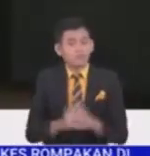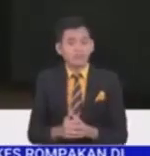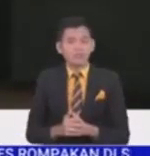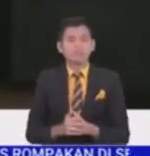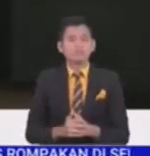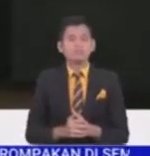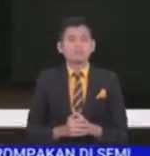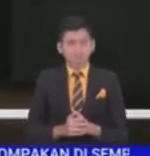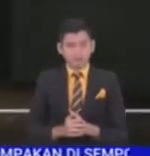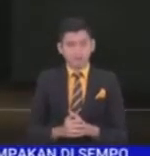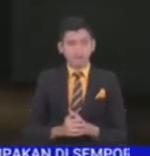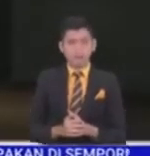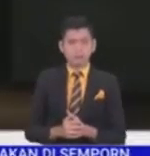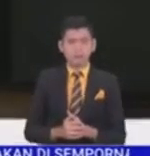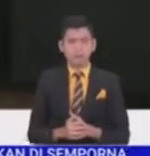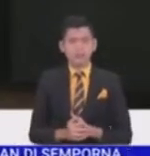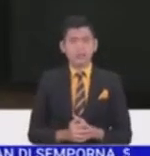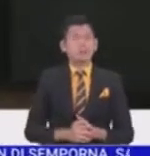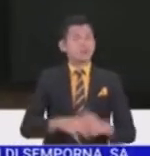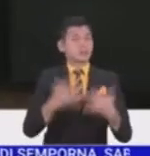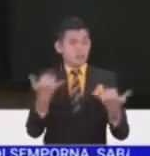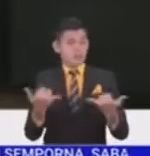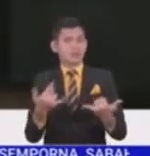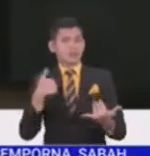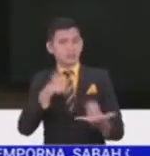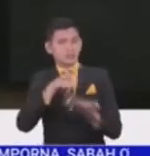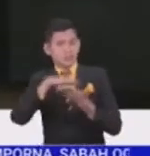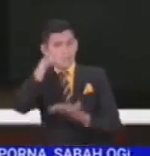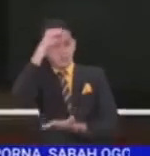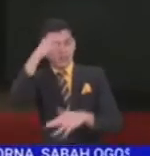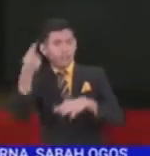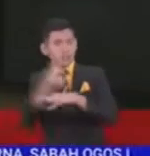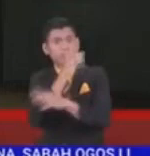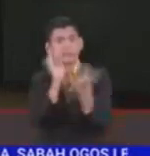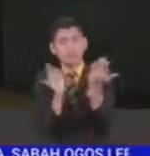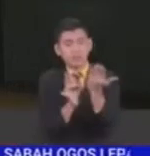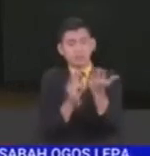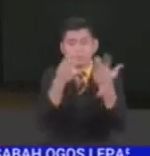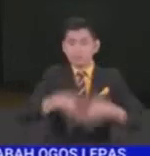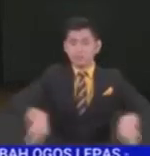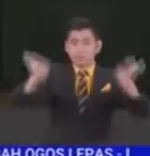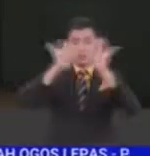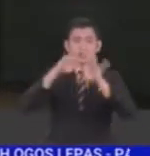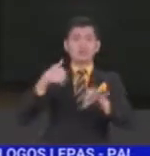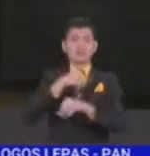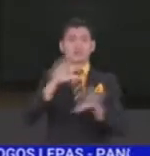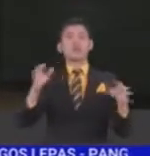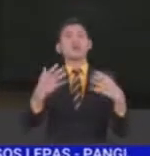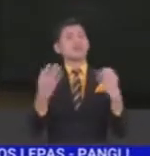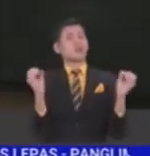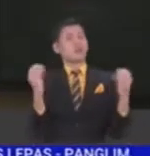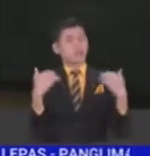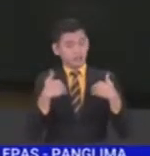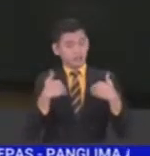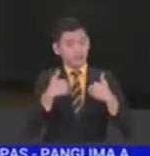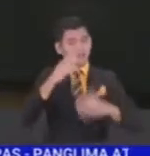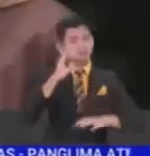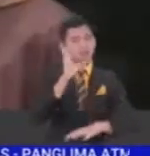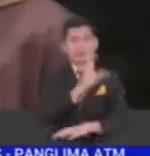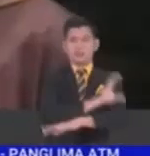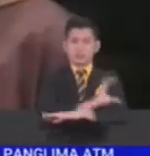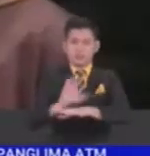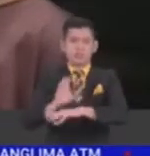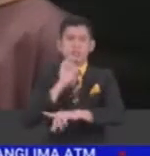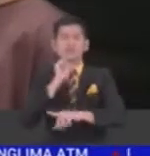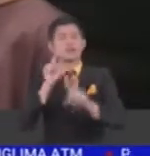Should allocate more in terms of the technology in school. Like in my school, we do have computers, but it's not enough.